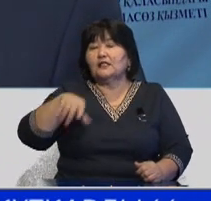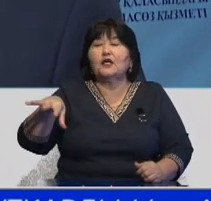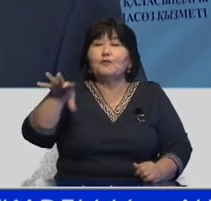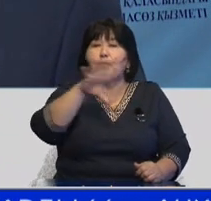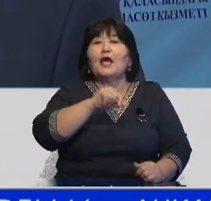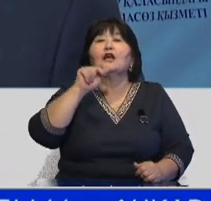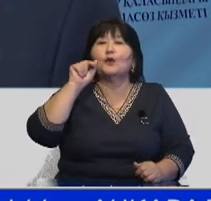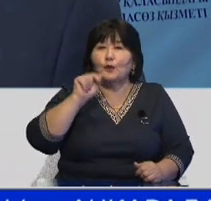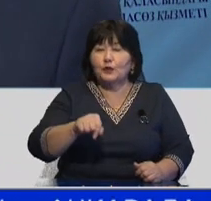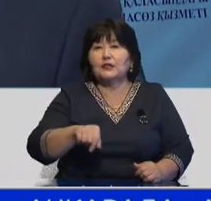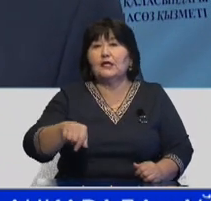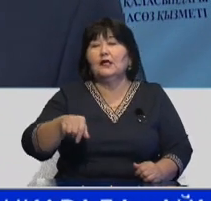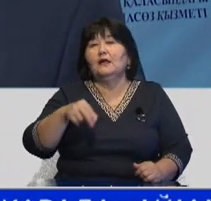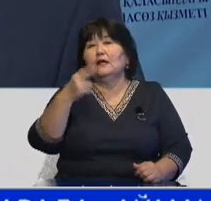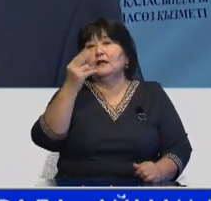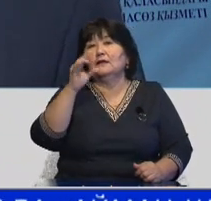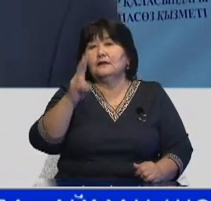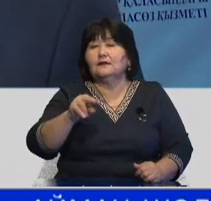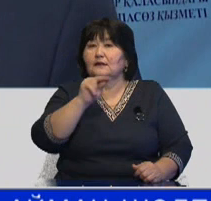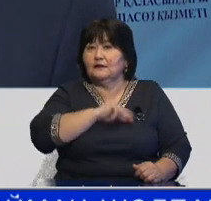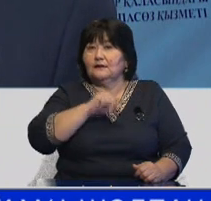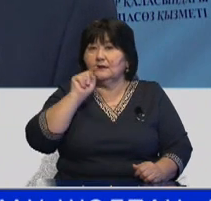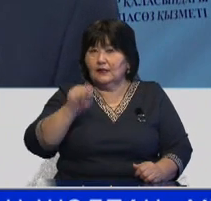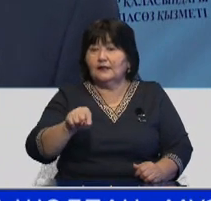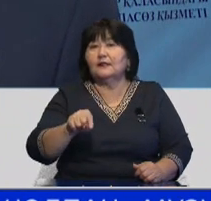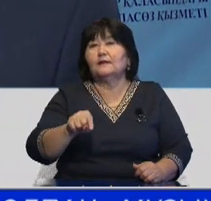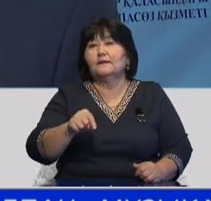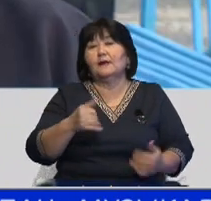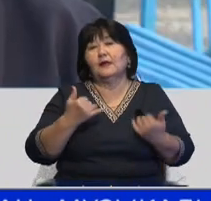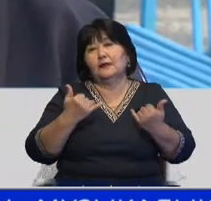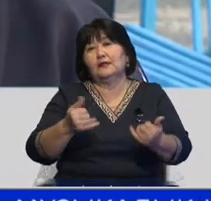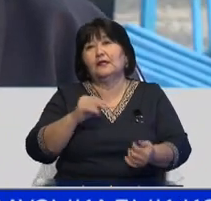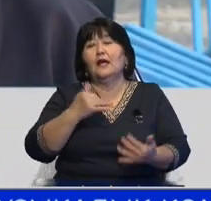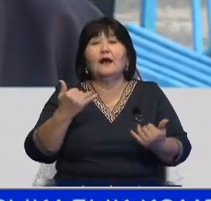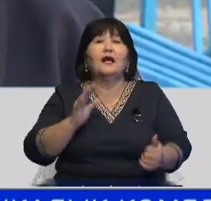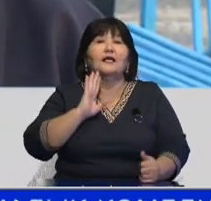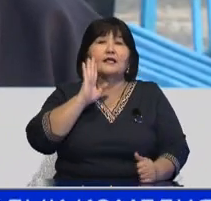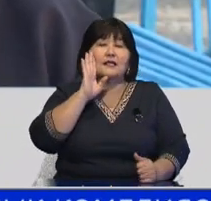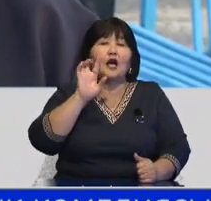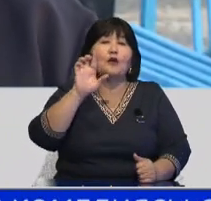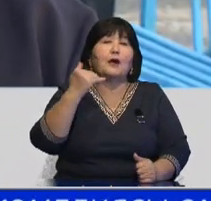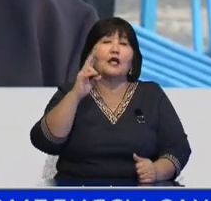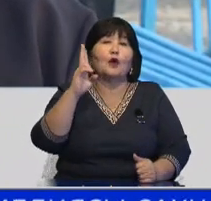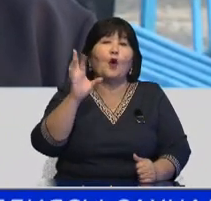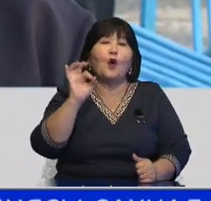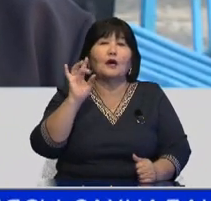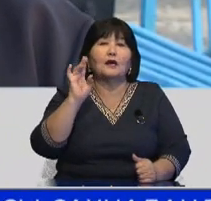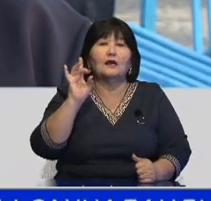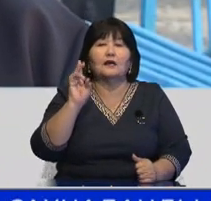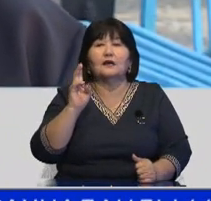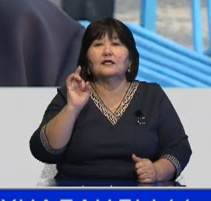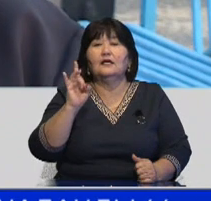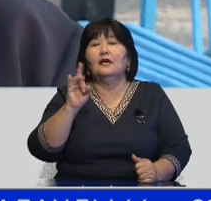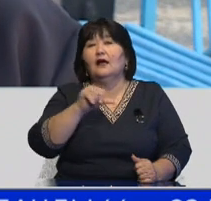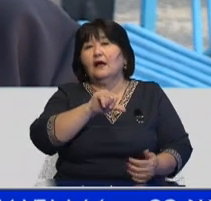осы халыққа қызмет орталығында қызмет атқарады. Қазіргі таңда Байқоңыр қаласында